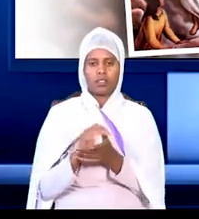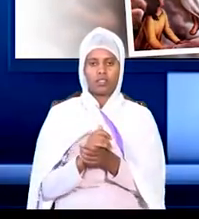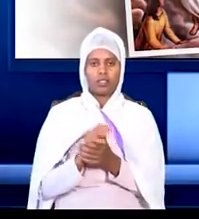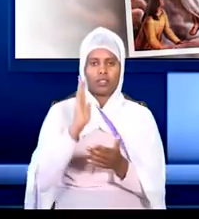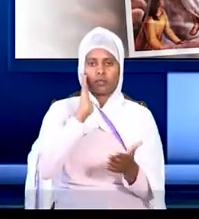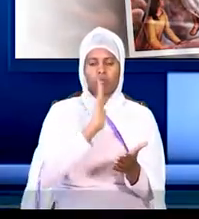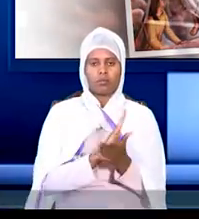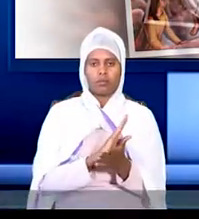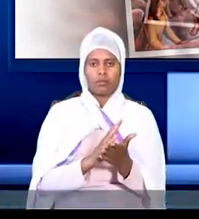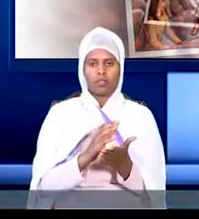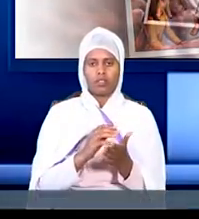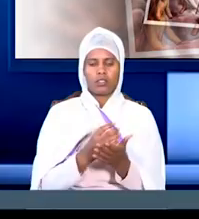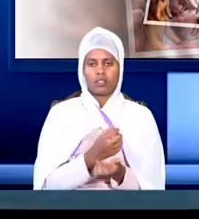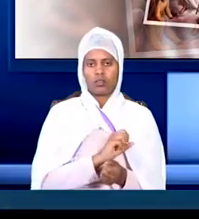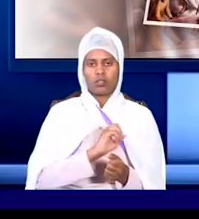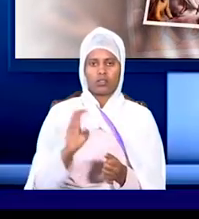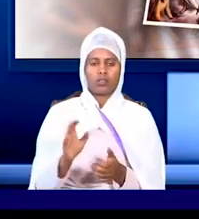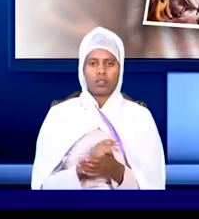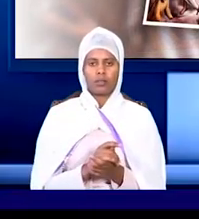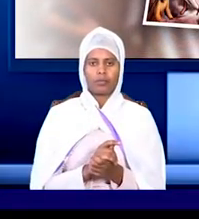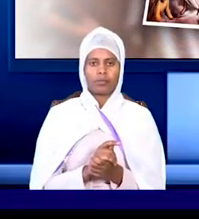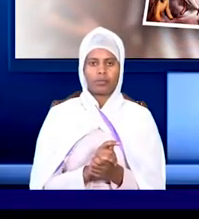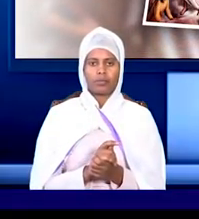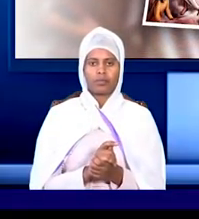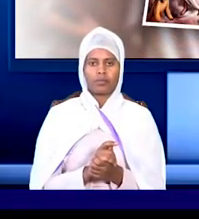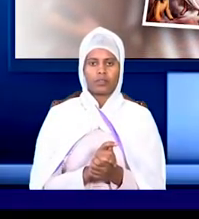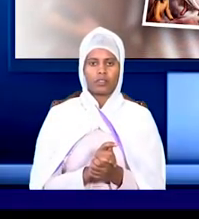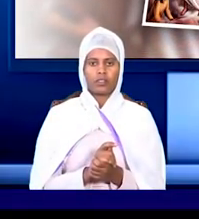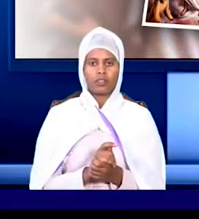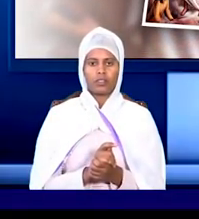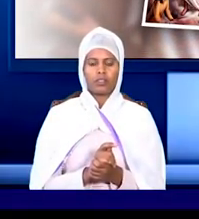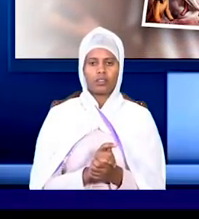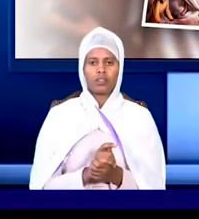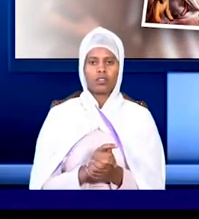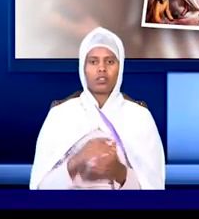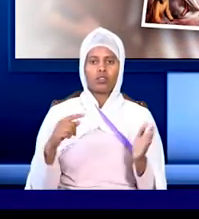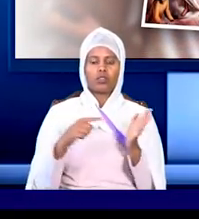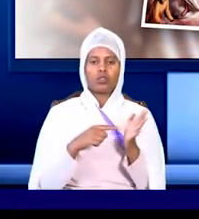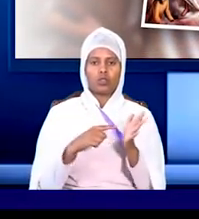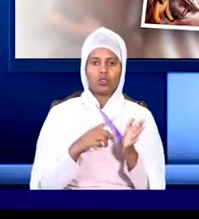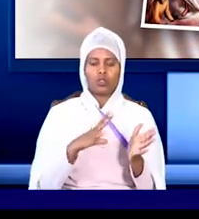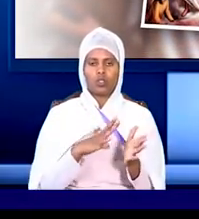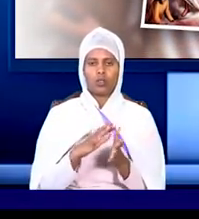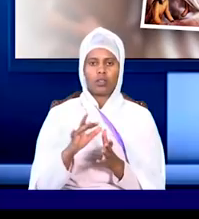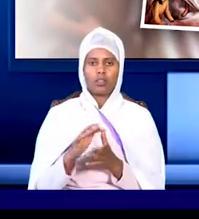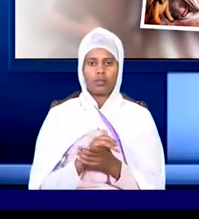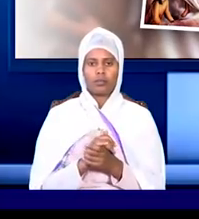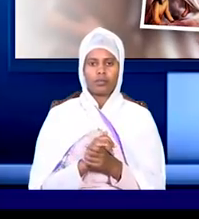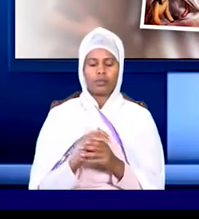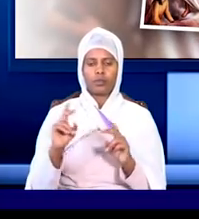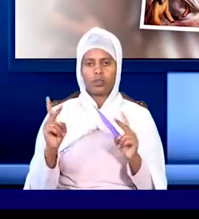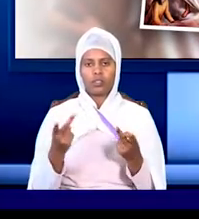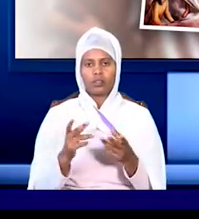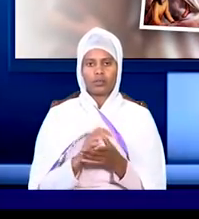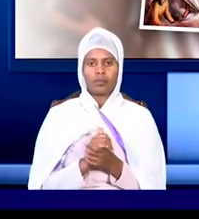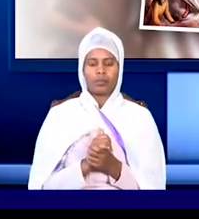ተኽሊ ምሒኻት ድርብያ ኣብነት ሓንቲ ኣሻኽ ቆጥቋጥ ዝኾነት እሸኹ ዘለዋ ዳንዴር